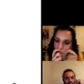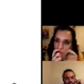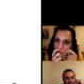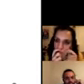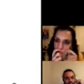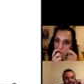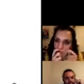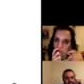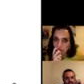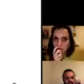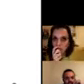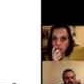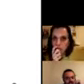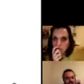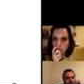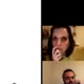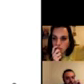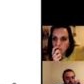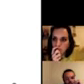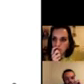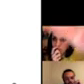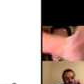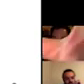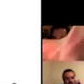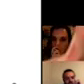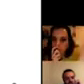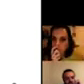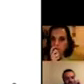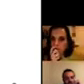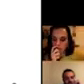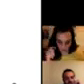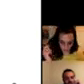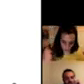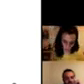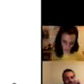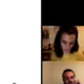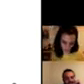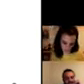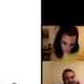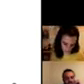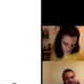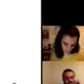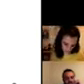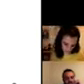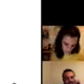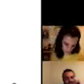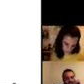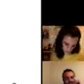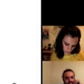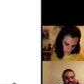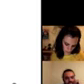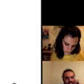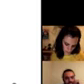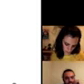Aslında katılım sürecinin 3 modülü oldu ikinci bu safhada. Onlardan birisi vatandaş katılımını hedefleyen dijital anket.